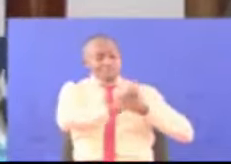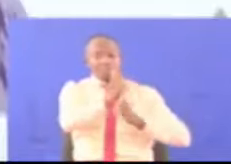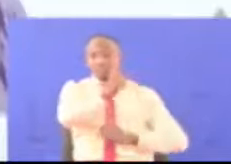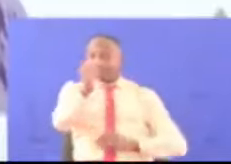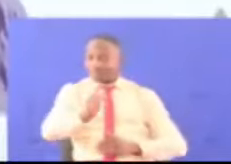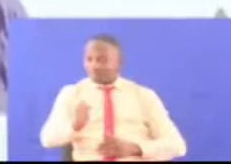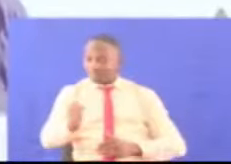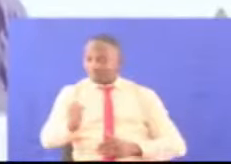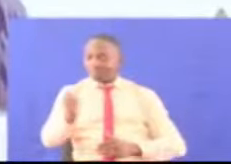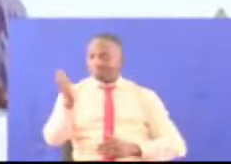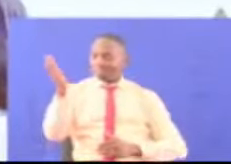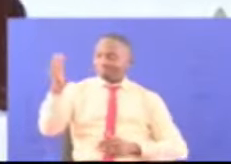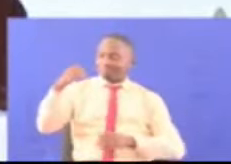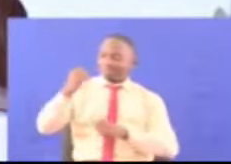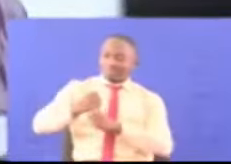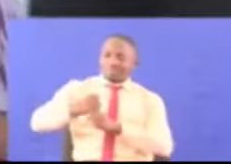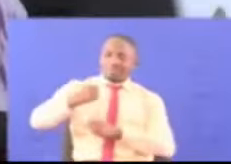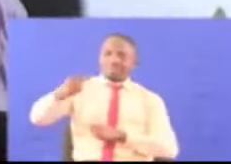Tanzania.